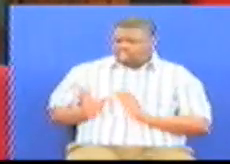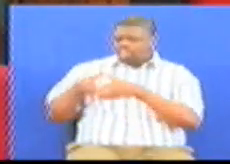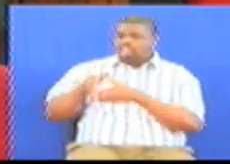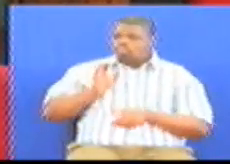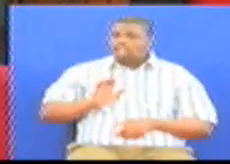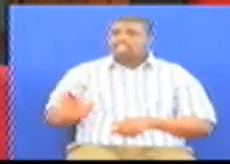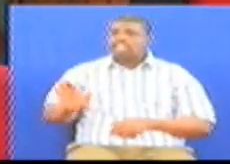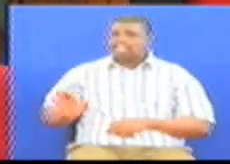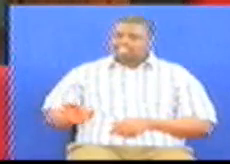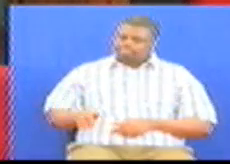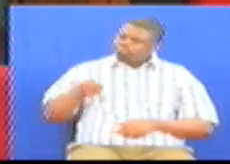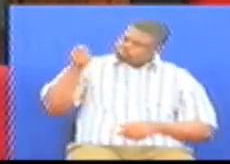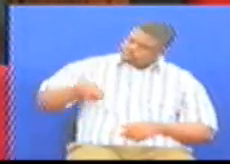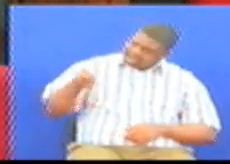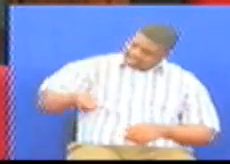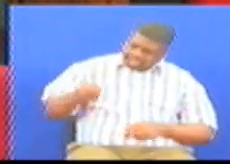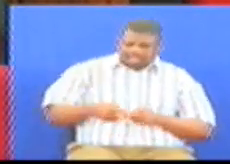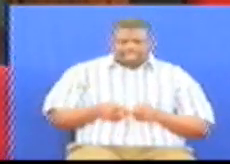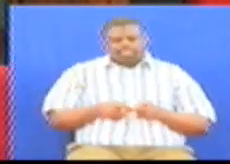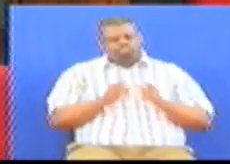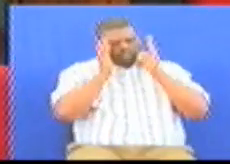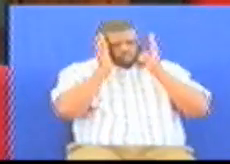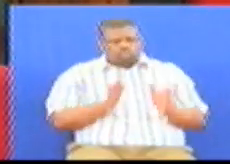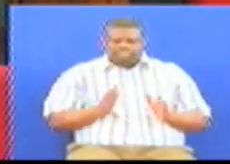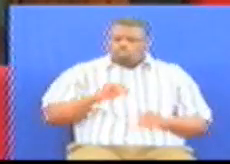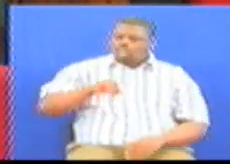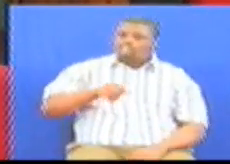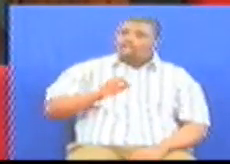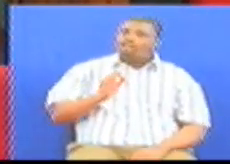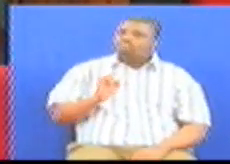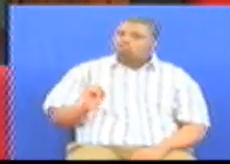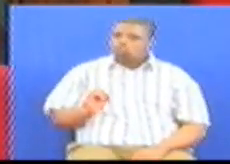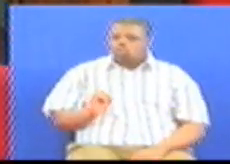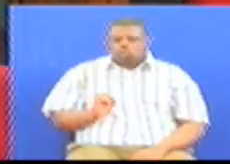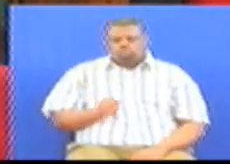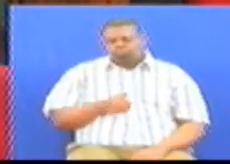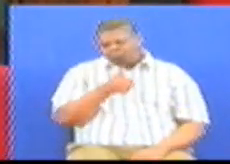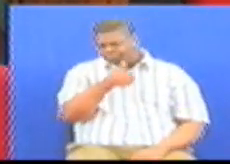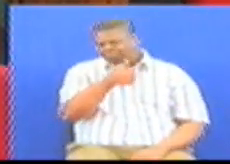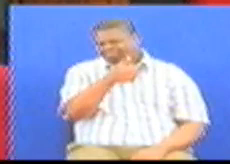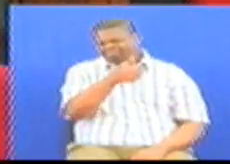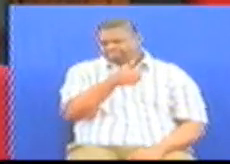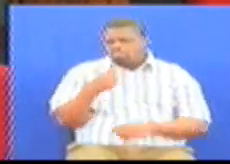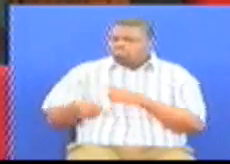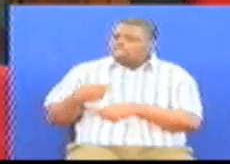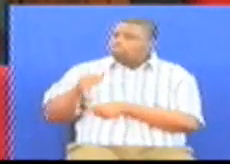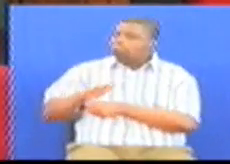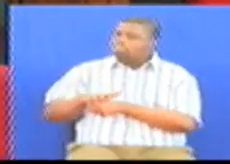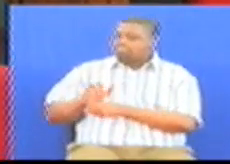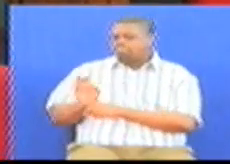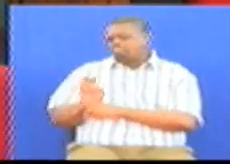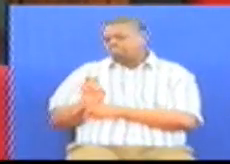Mheshimiwa Jafo kwa kusimamia vizuri miradi mingi, maana miradi mingi nao wagusa wananchi iko katika wizara hii ya